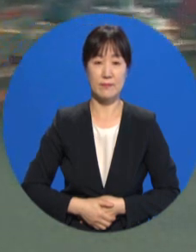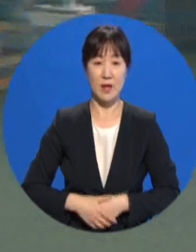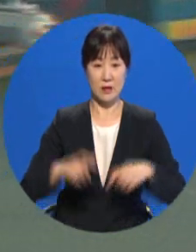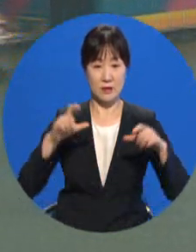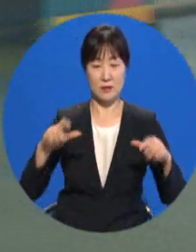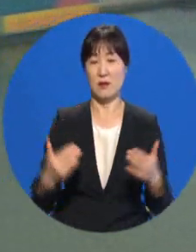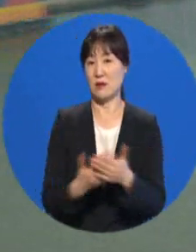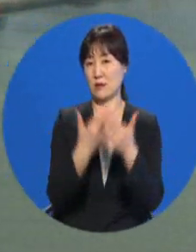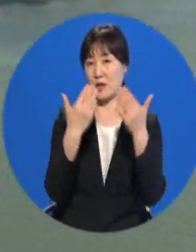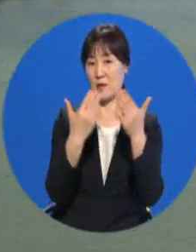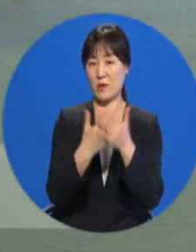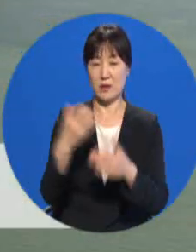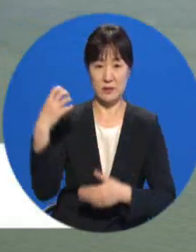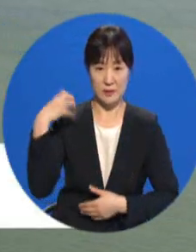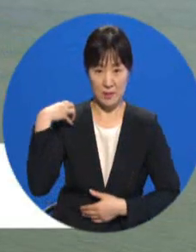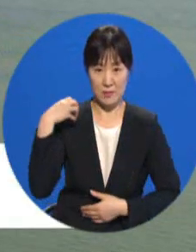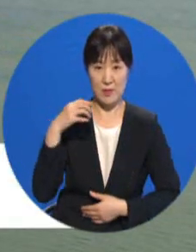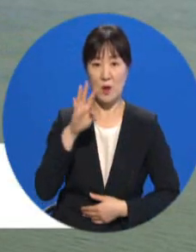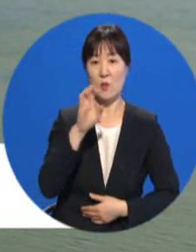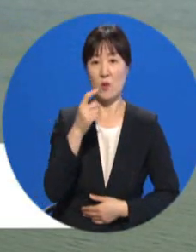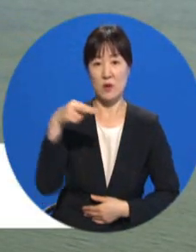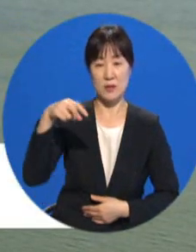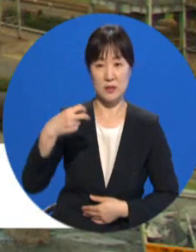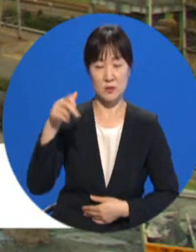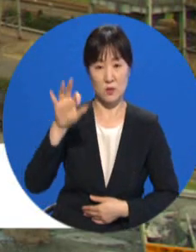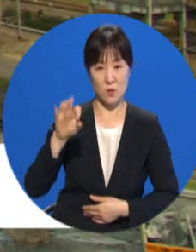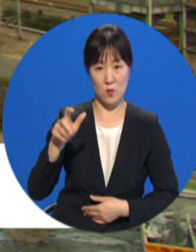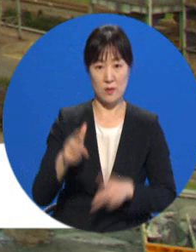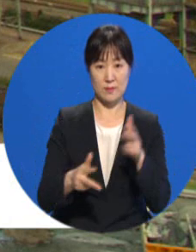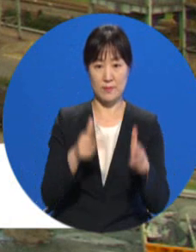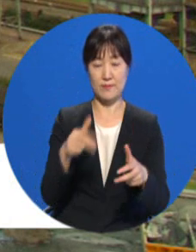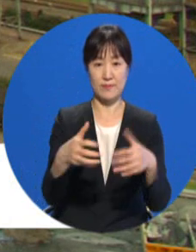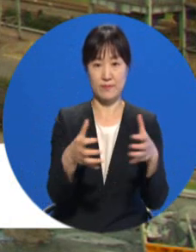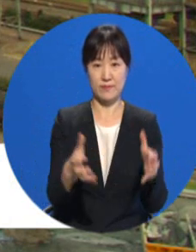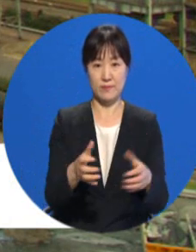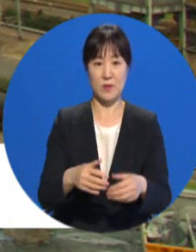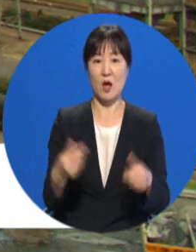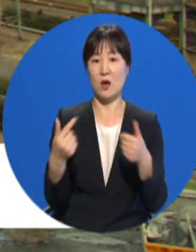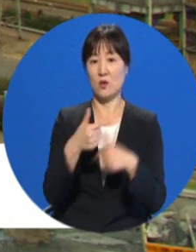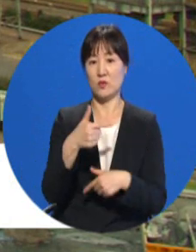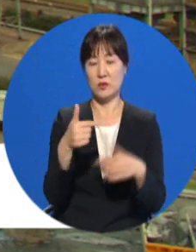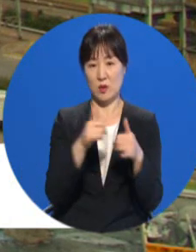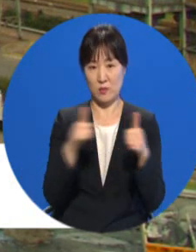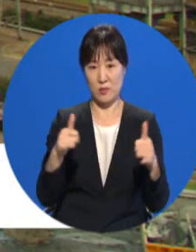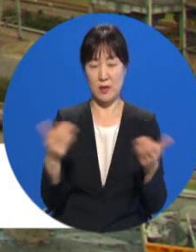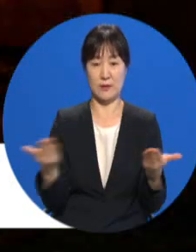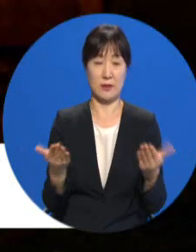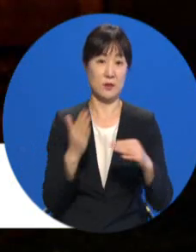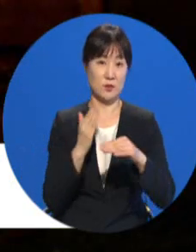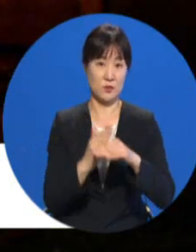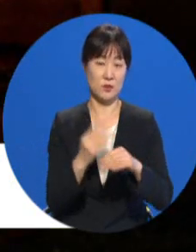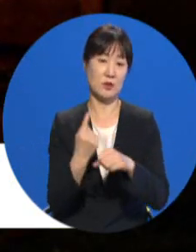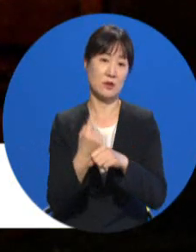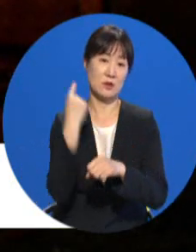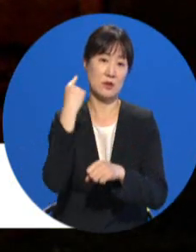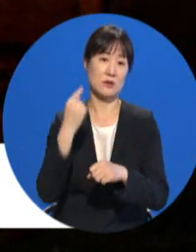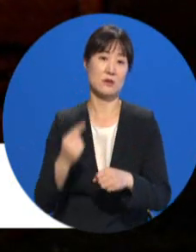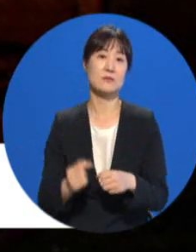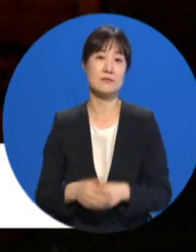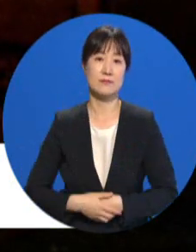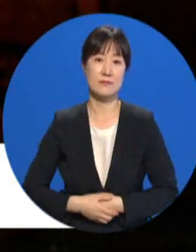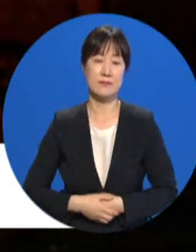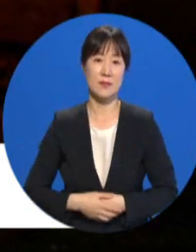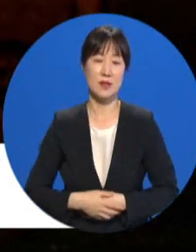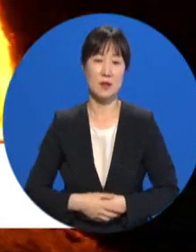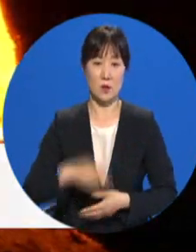지역 기반의 한 축을 담당하고 있는 포스코 광양제철소. 6천여 명의 직원들이 근무하면서 지난해 사업 연도에 맞춰낸 법인